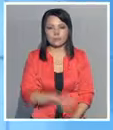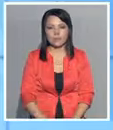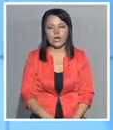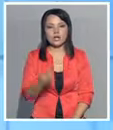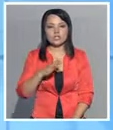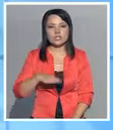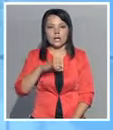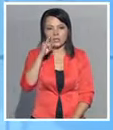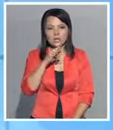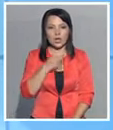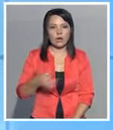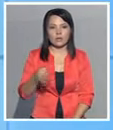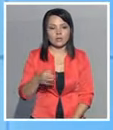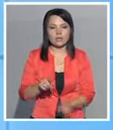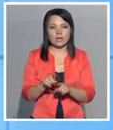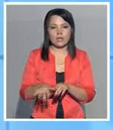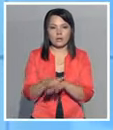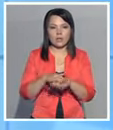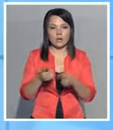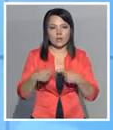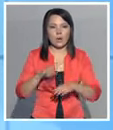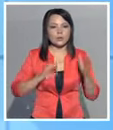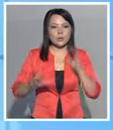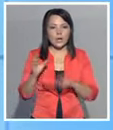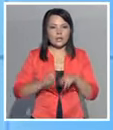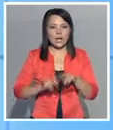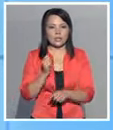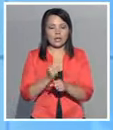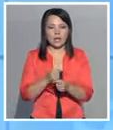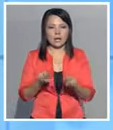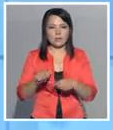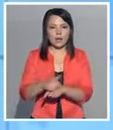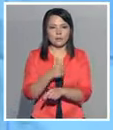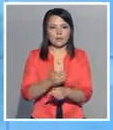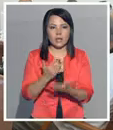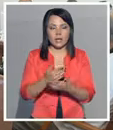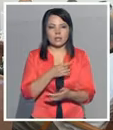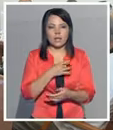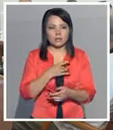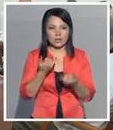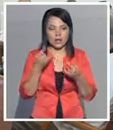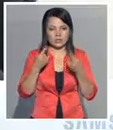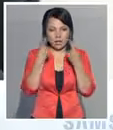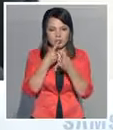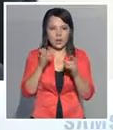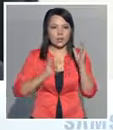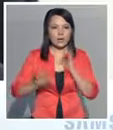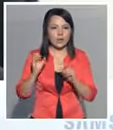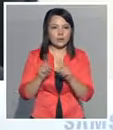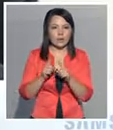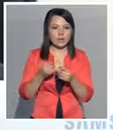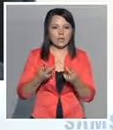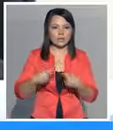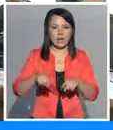Шығыс Қазақстан облысы әкімінің қоғамдық көмекшілер институты құрылғанына 5 жыл. Билік пен халықтың арасында алтын көпір қызметін атқаратын мұндай институт